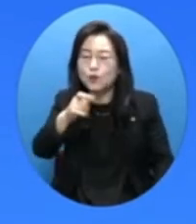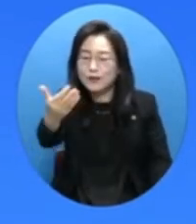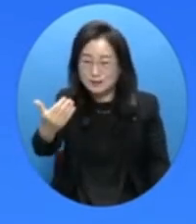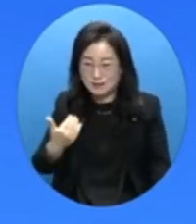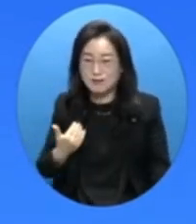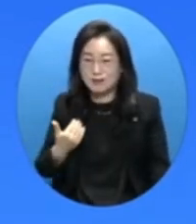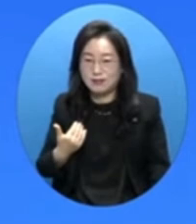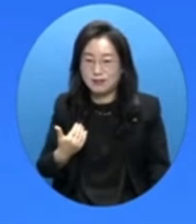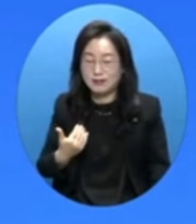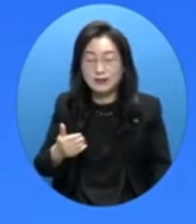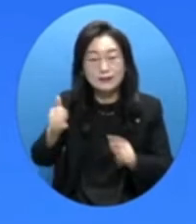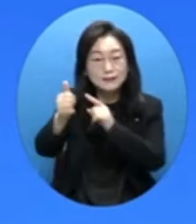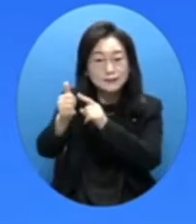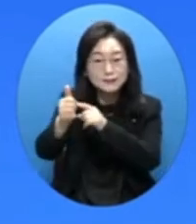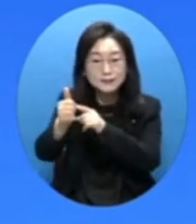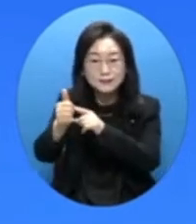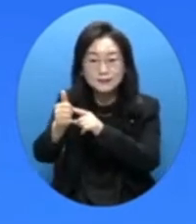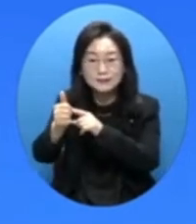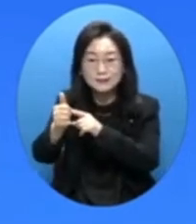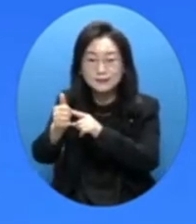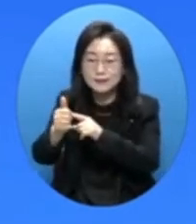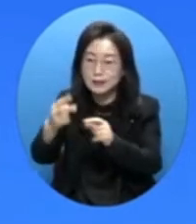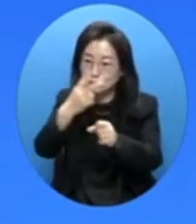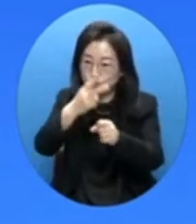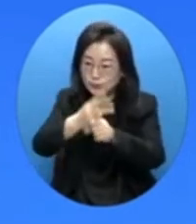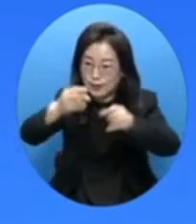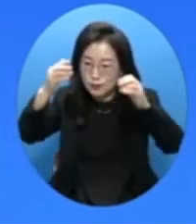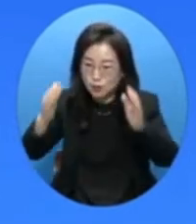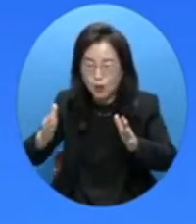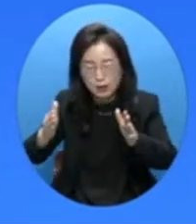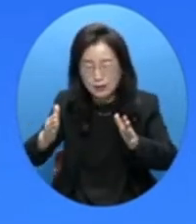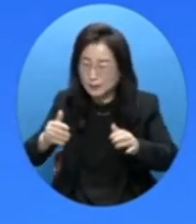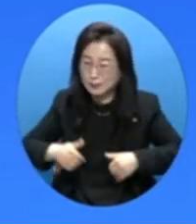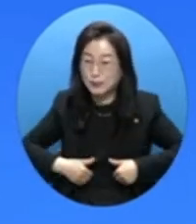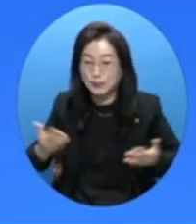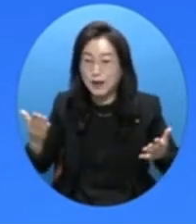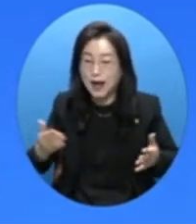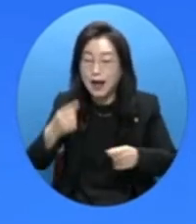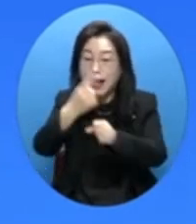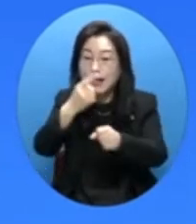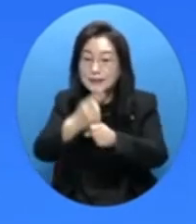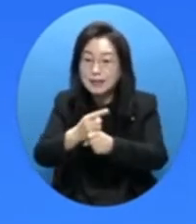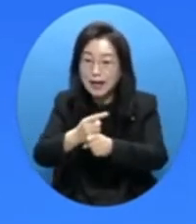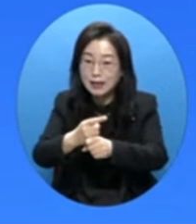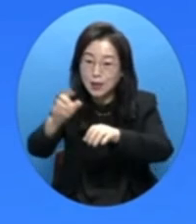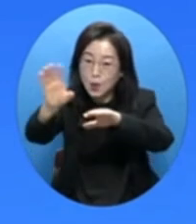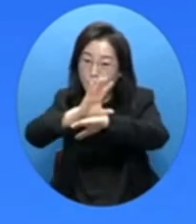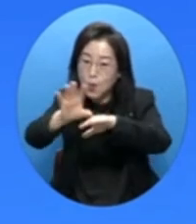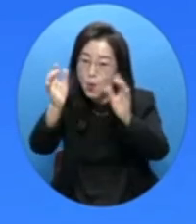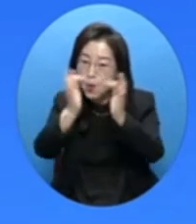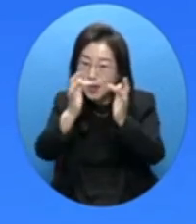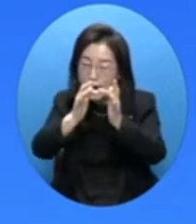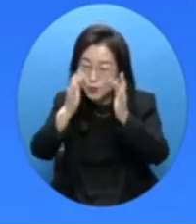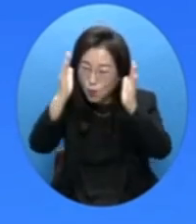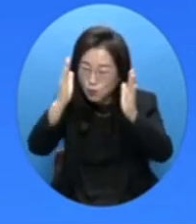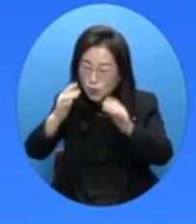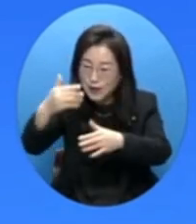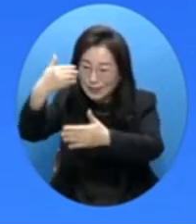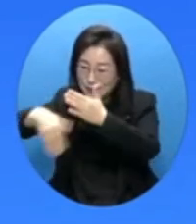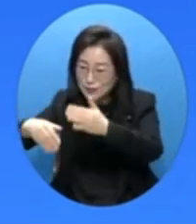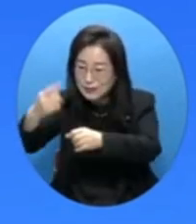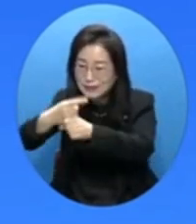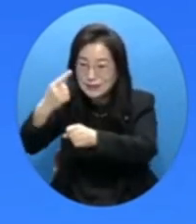전인데이 친구는 2시간씩 앉아서 있을 필요 없이 1시간은 온라인으로 하고 나머지